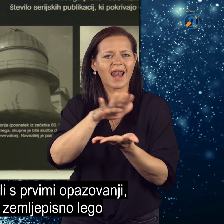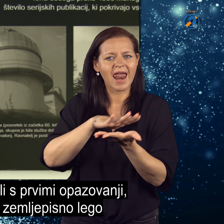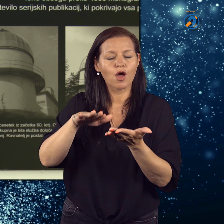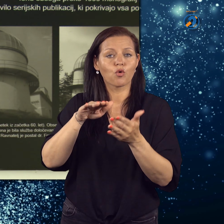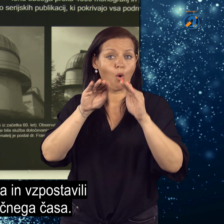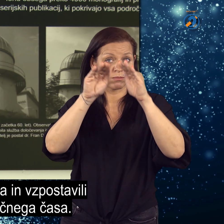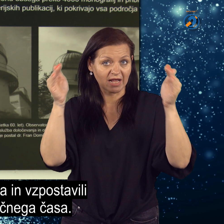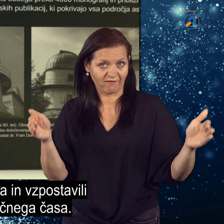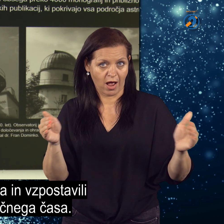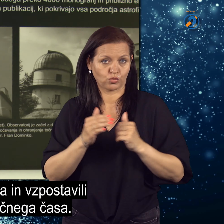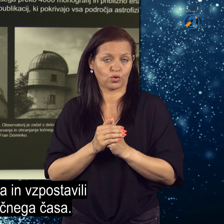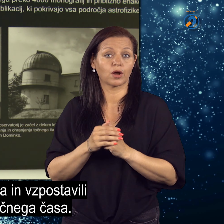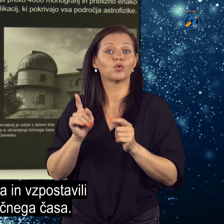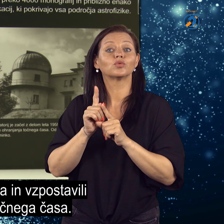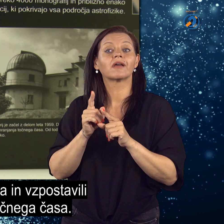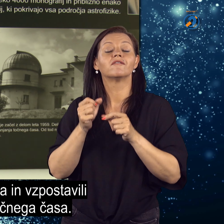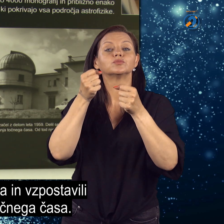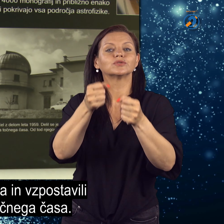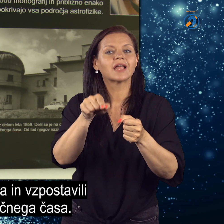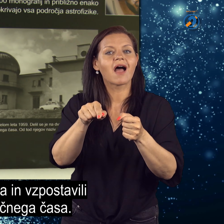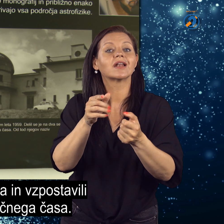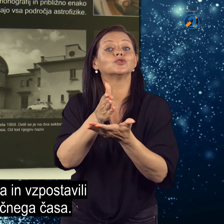vzpostavili službo točnega časa.